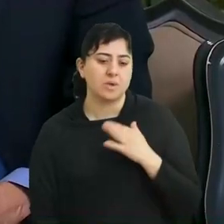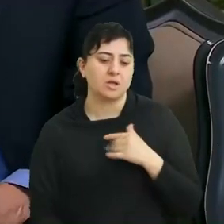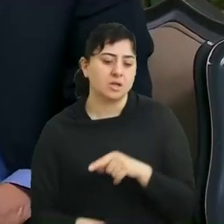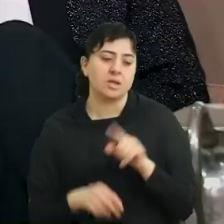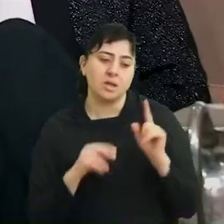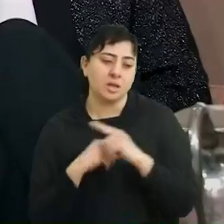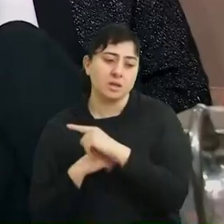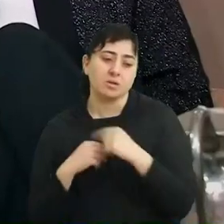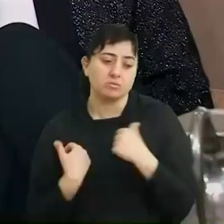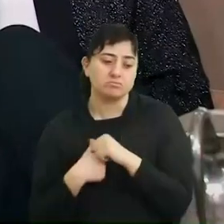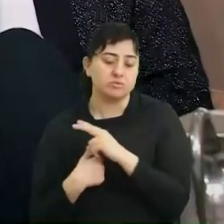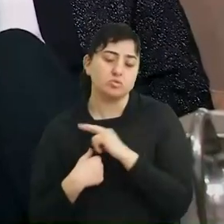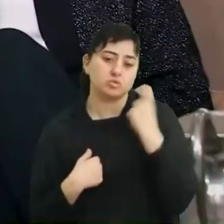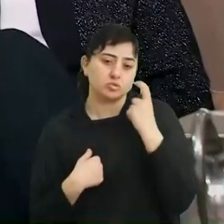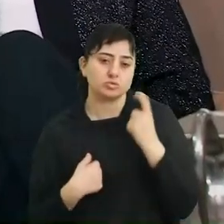Kemal'im gibi düşünüyorum.